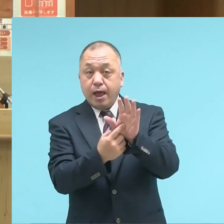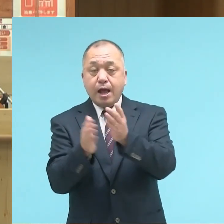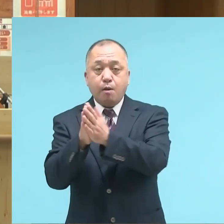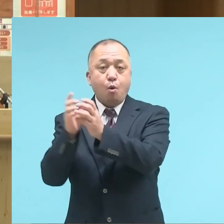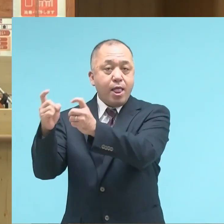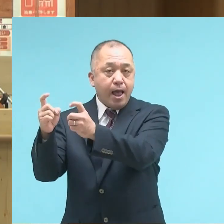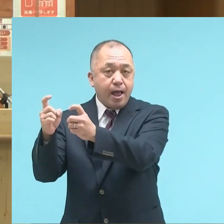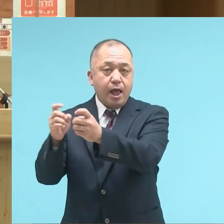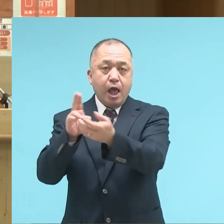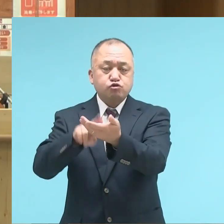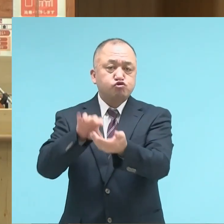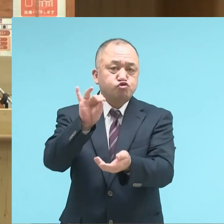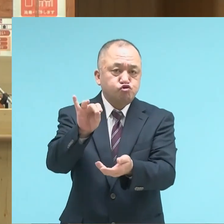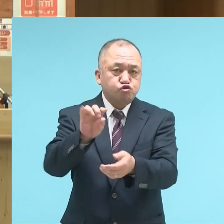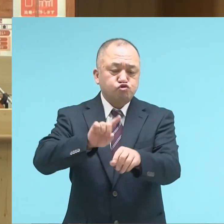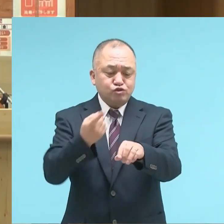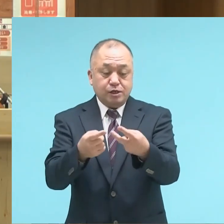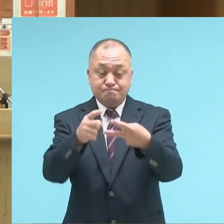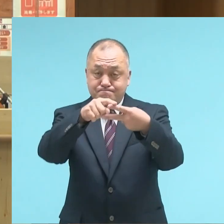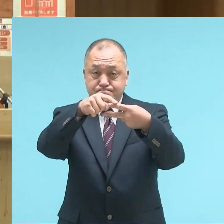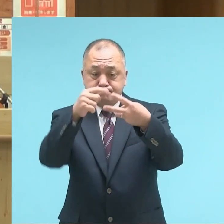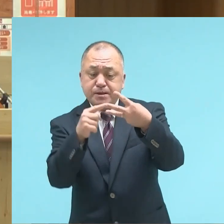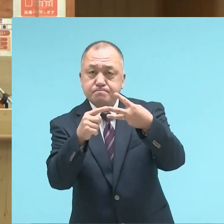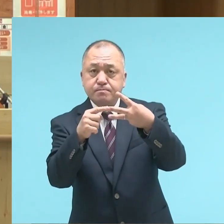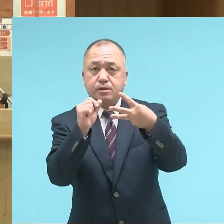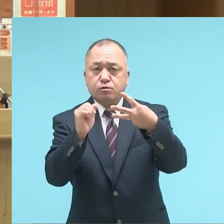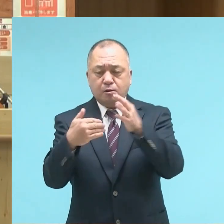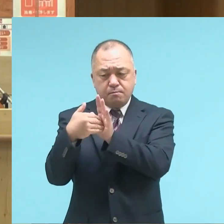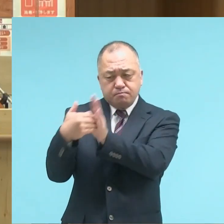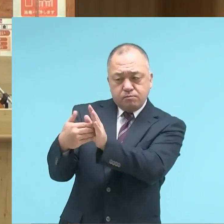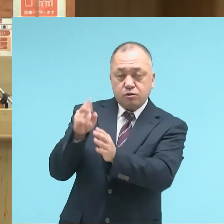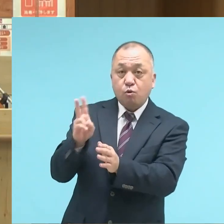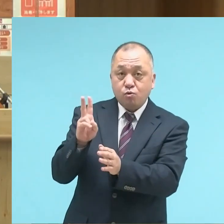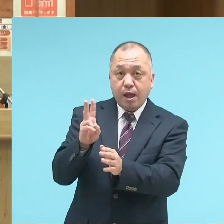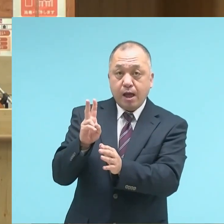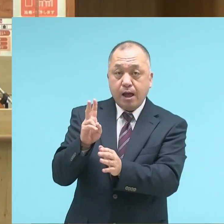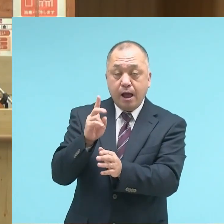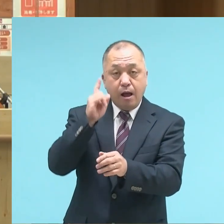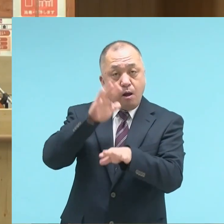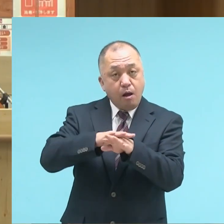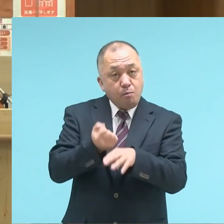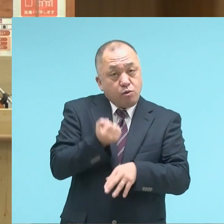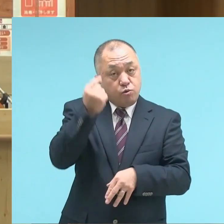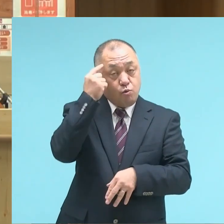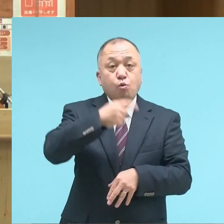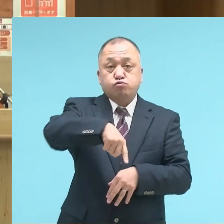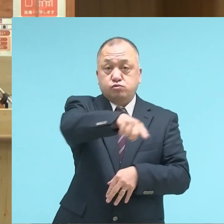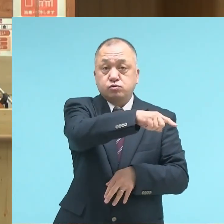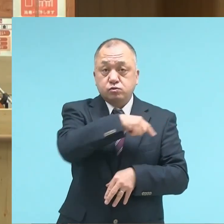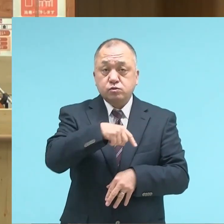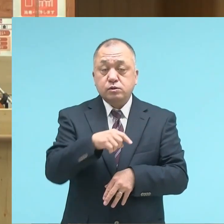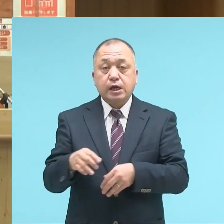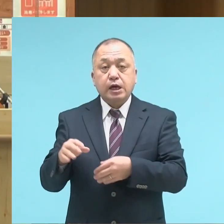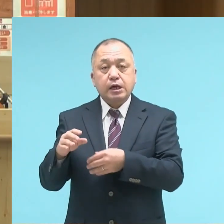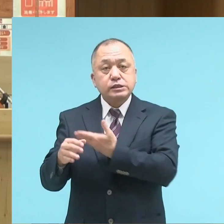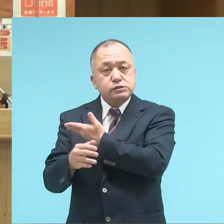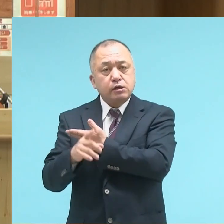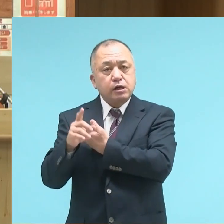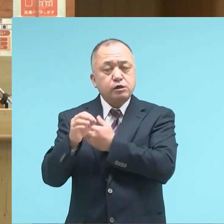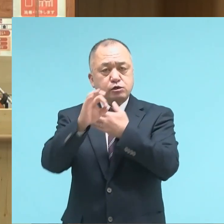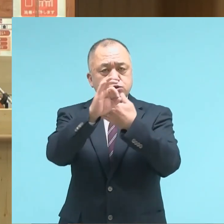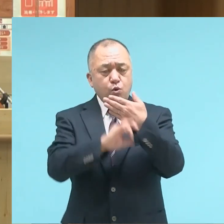次のプロセスに進むことを牽制するような狙いもあるんじゃないかと思いますけれども、知事は条例案の提案が相次いでいる背